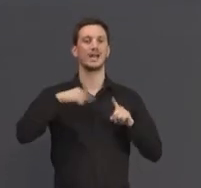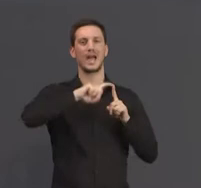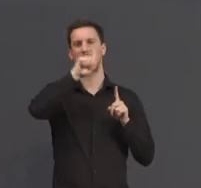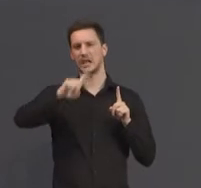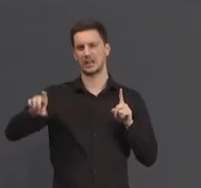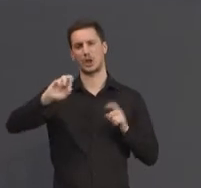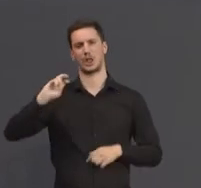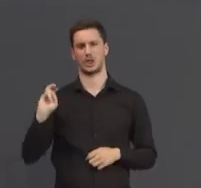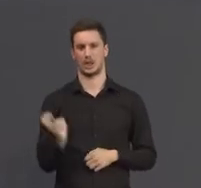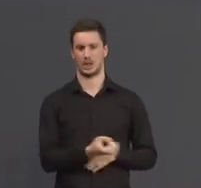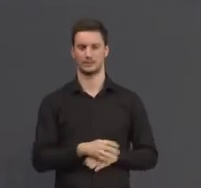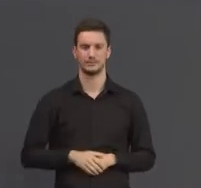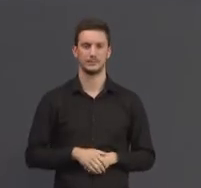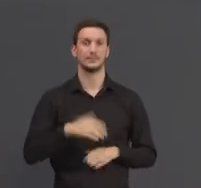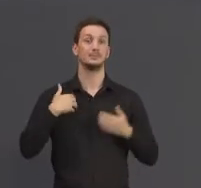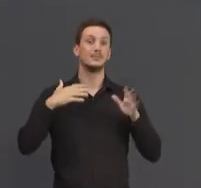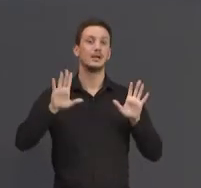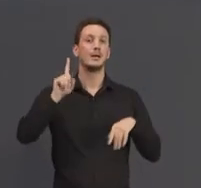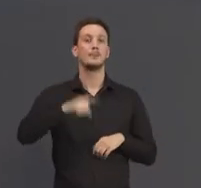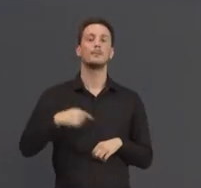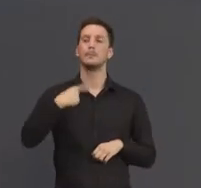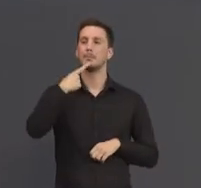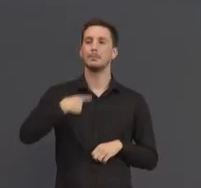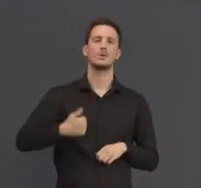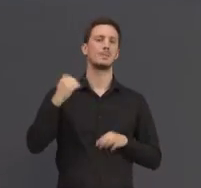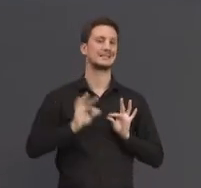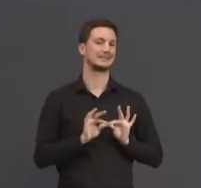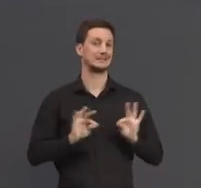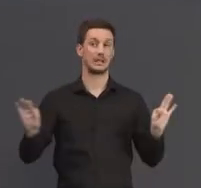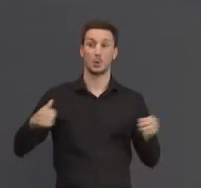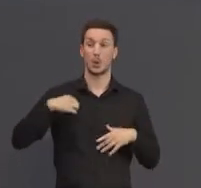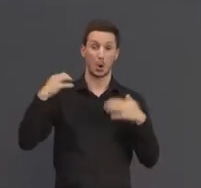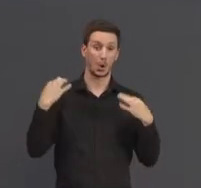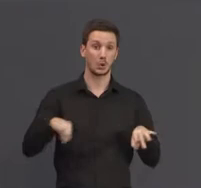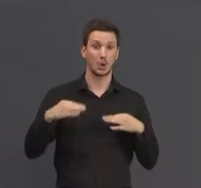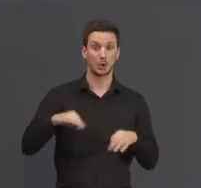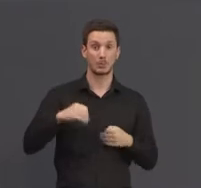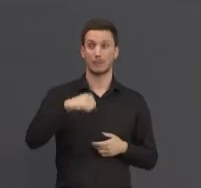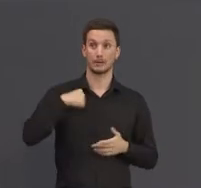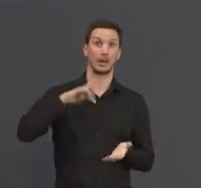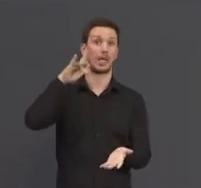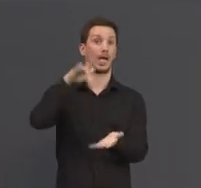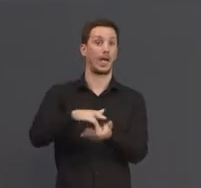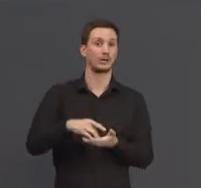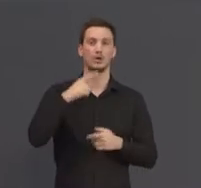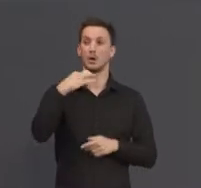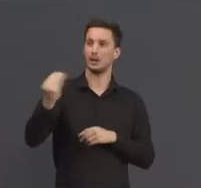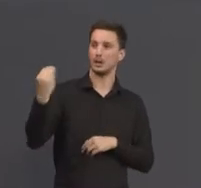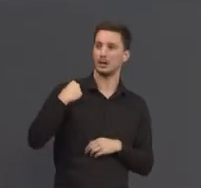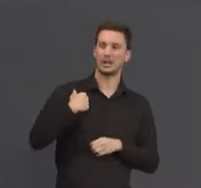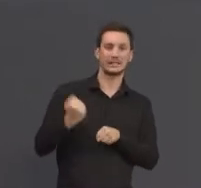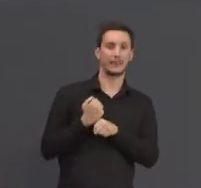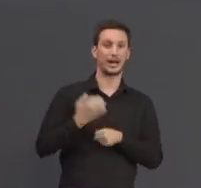entre d'altres. De fet, la pregunta més simple i típica de qualsevol esdeveniment social, i tu què et